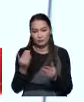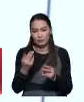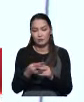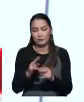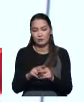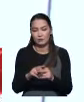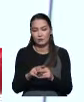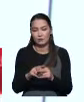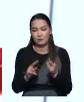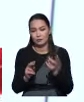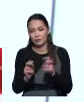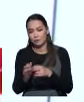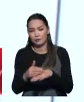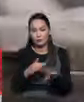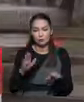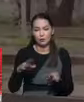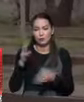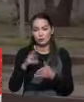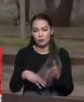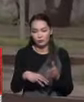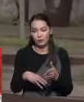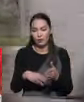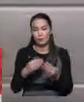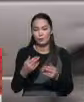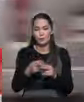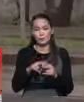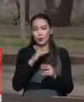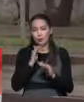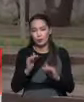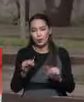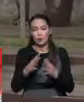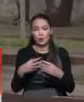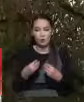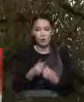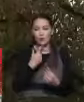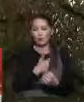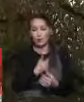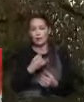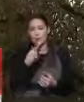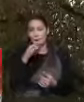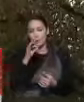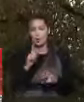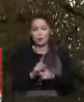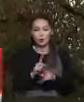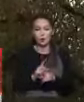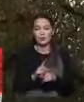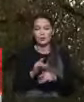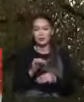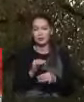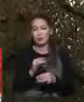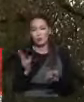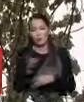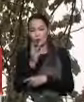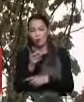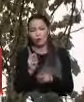алады, кетеді. Штраф сосын. Көппалалы отбасыларға, ардагерлерге және полиция, жедел жәрдем, өрт сөндіру қызметінің